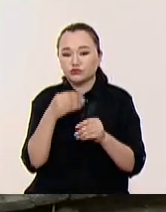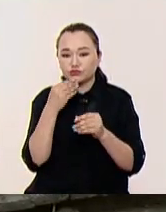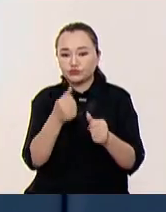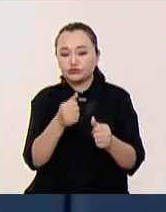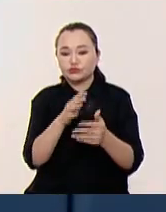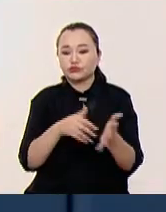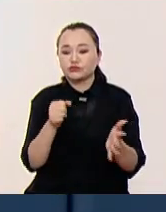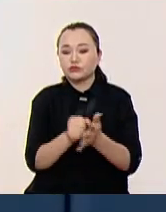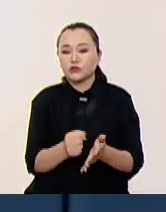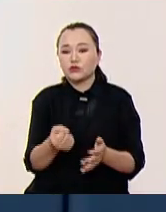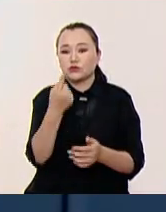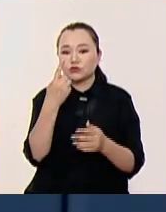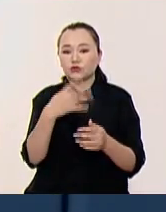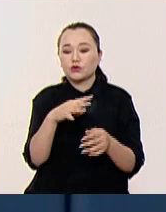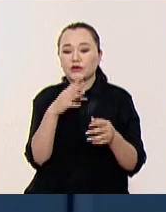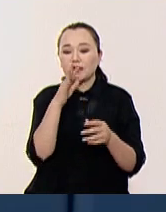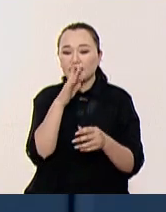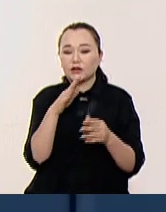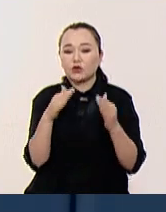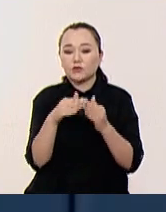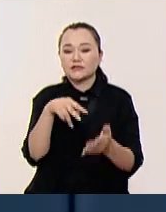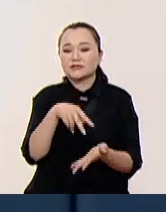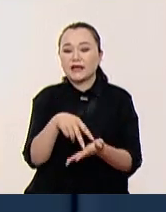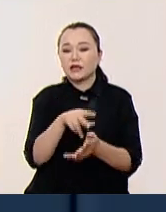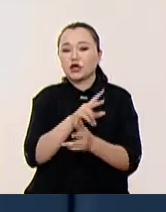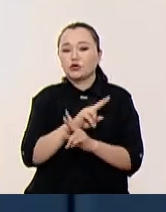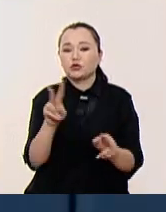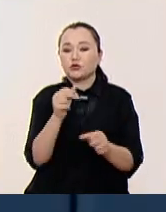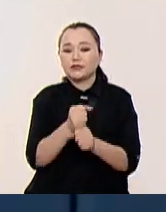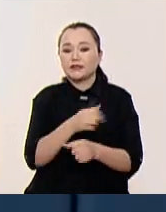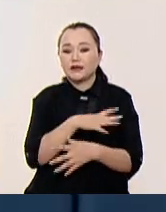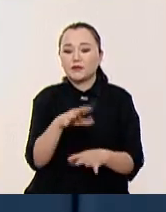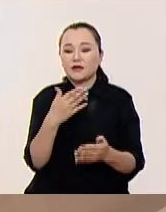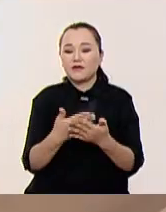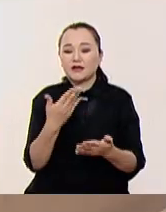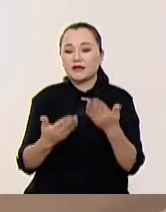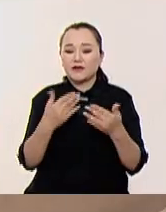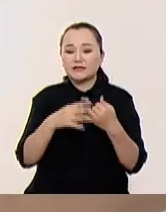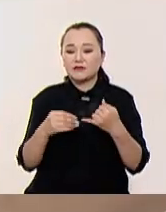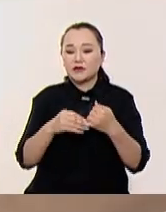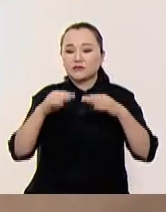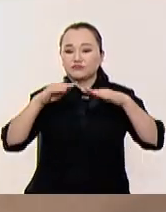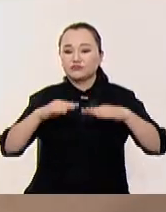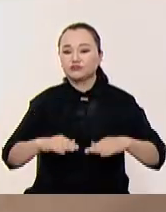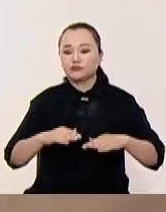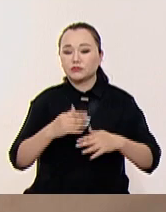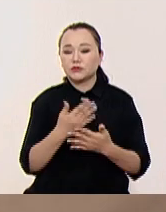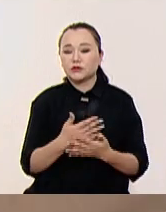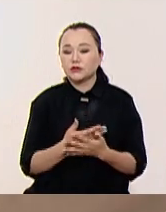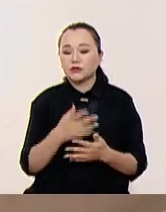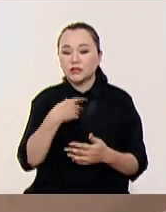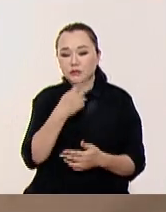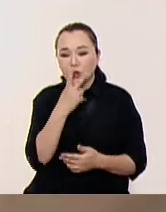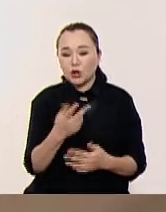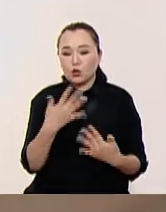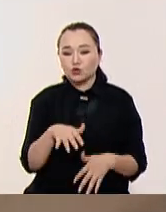обрушение. 40 лет дом стоит, никто ничего не делал. Наверное, асфальт осел. Я выглянул после обеда, смотрю,